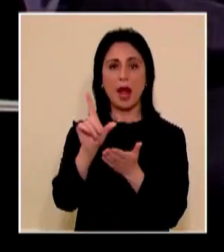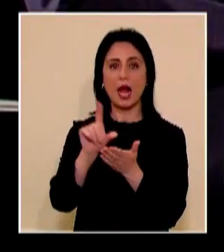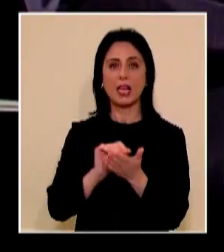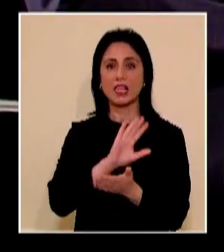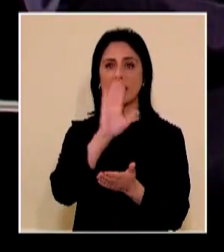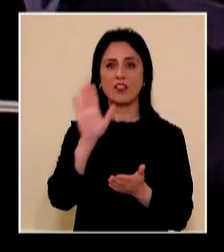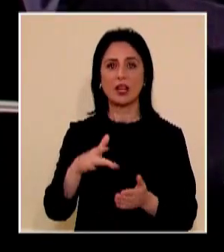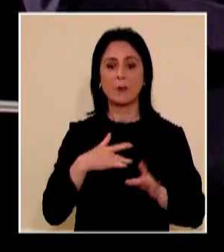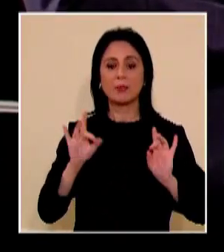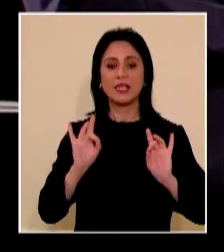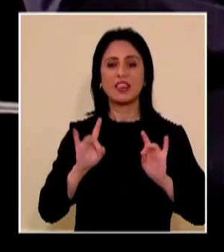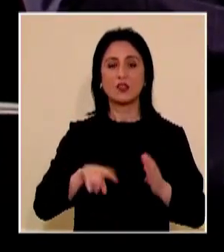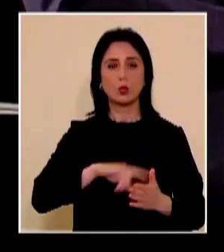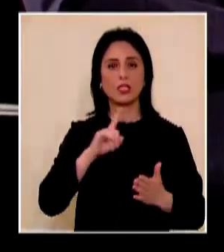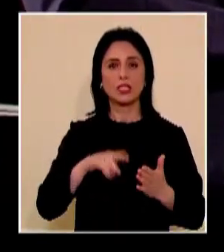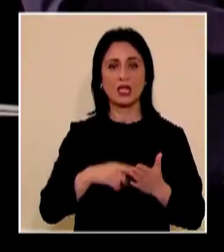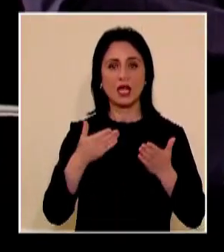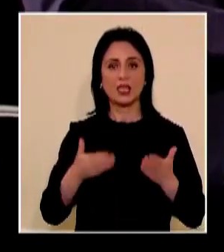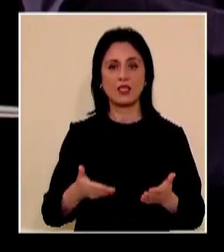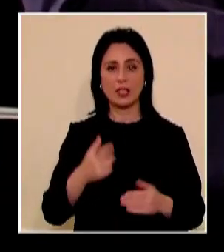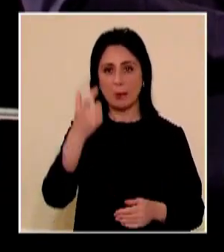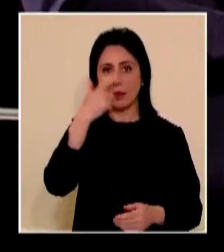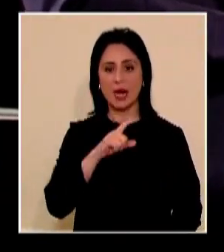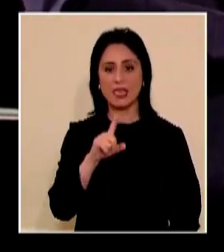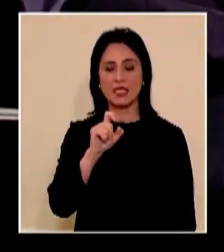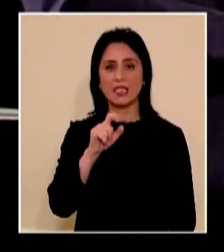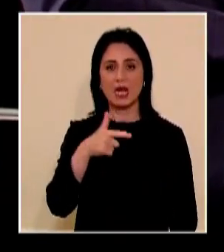ყველაზე მტკნარი საკითხი